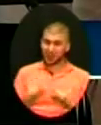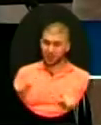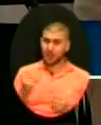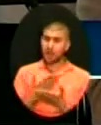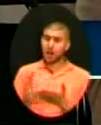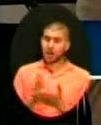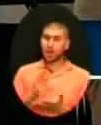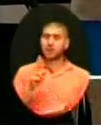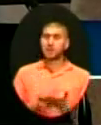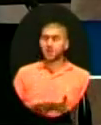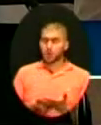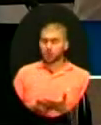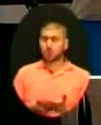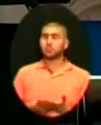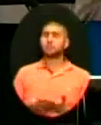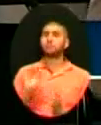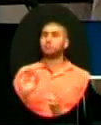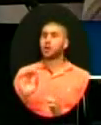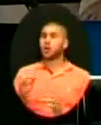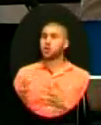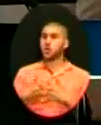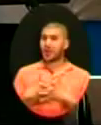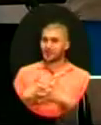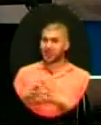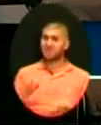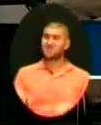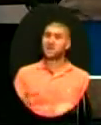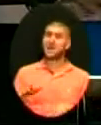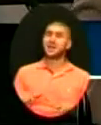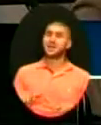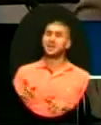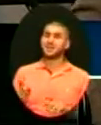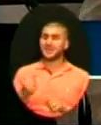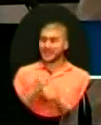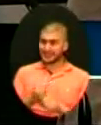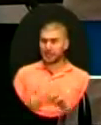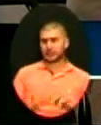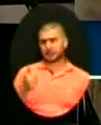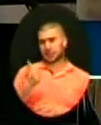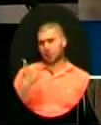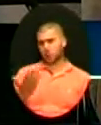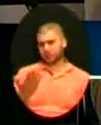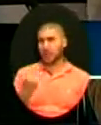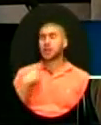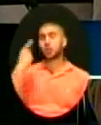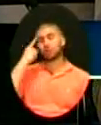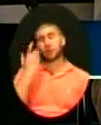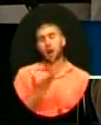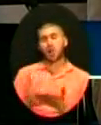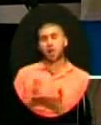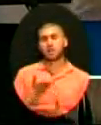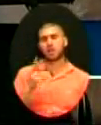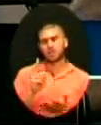החלטה נכונה. בקואליציה, צריך לומר. ששותפה בקואליציה ושהנציגה שלה היא שרת החוץ, כן? אני חושב שזאת החלטה